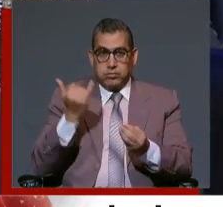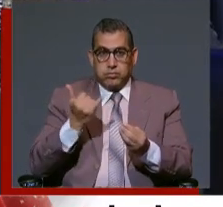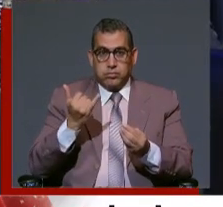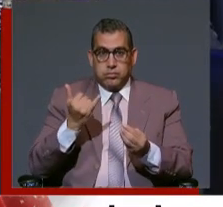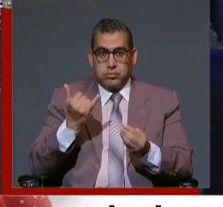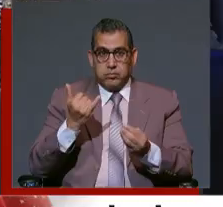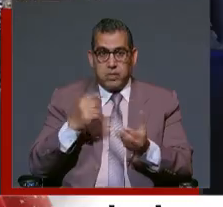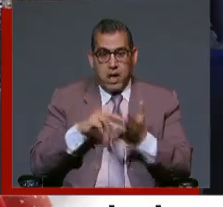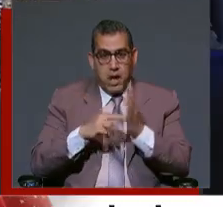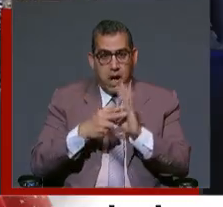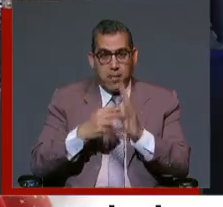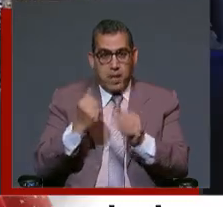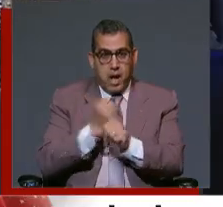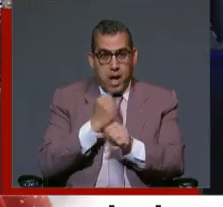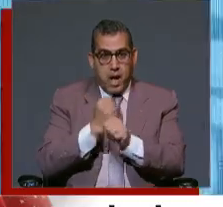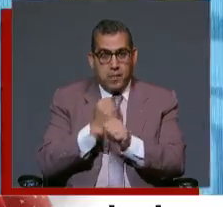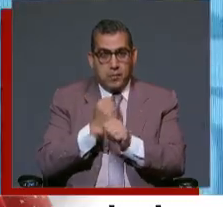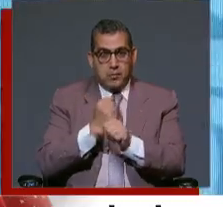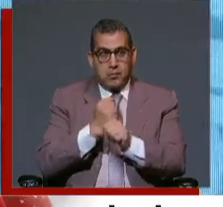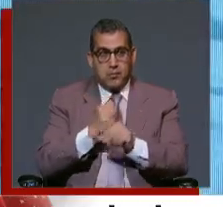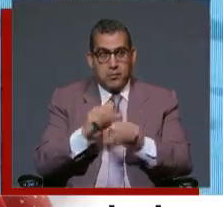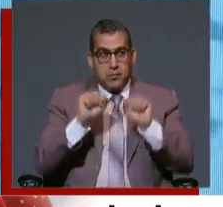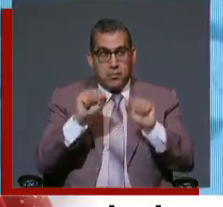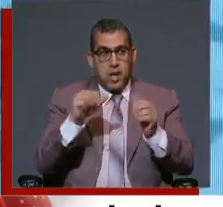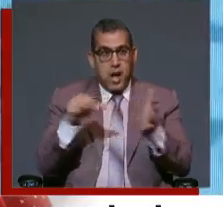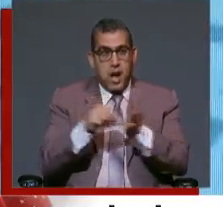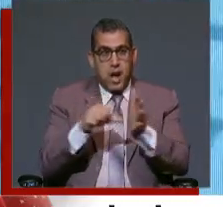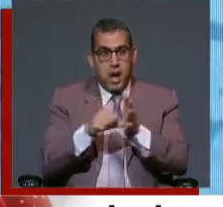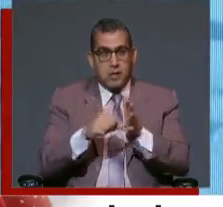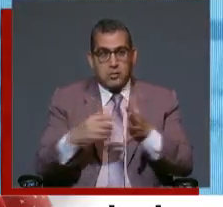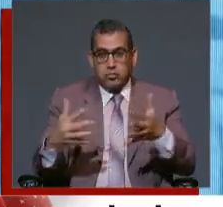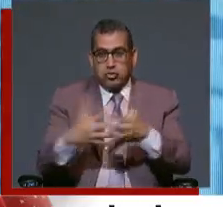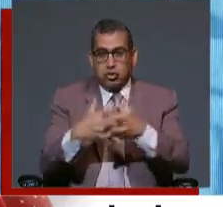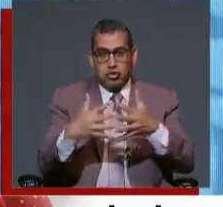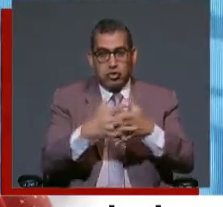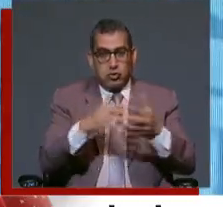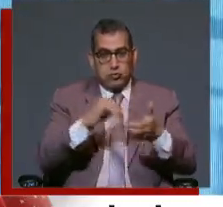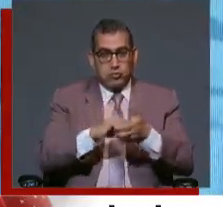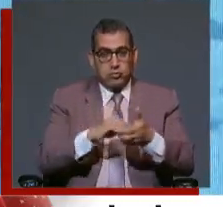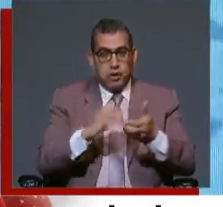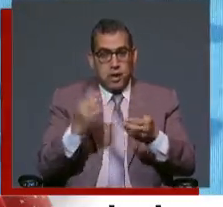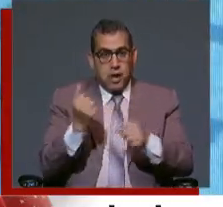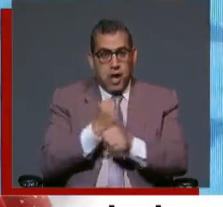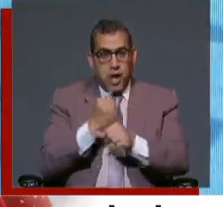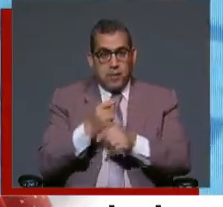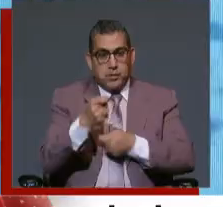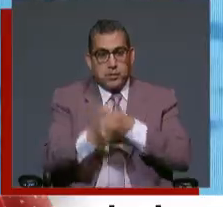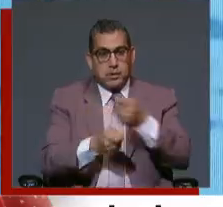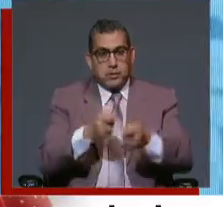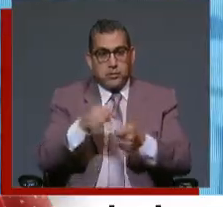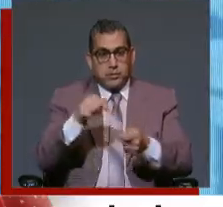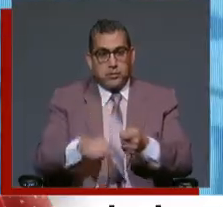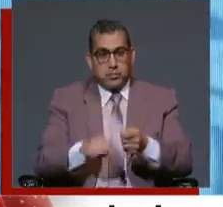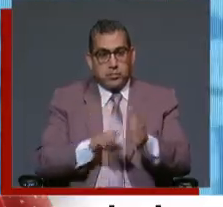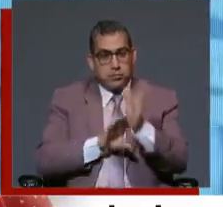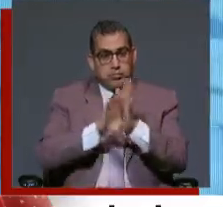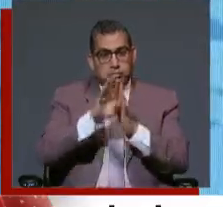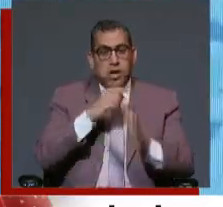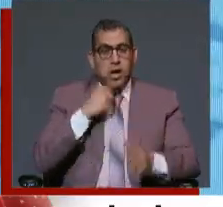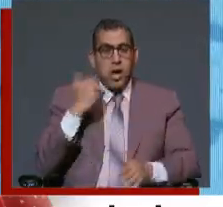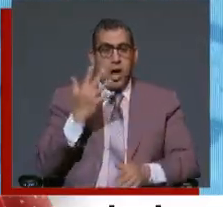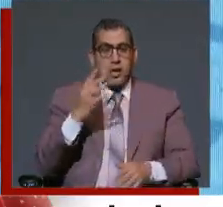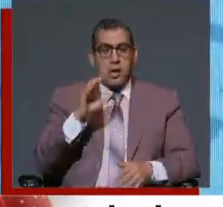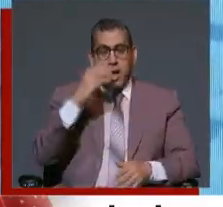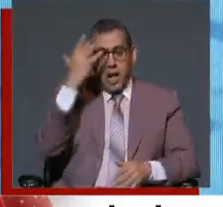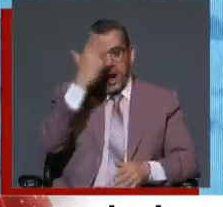لطريقة عمل القطاع الخاص ليكون شريكا في تمويل التنمية الخضراء في القارة